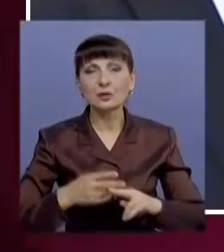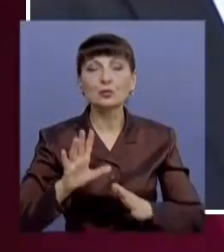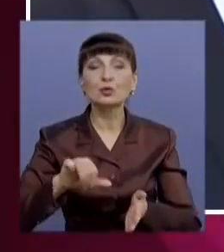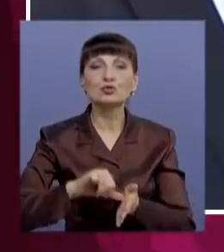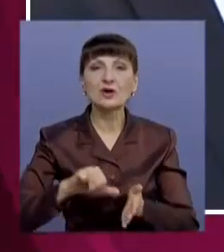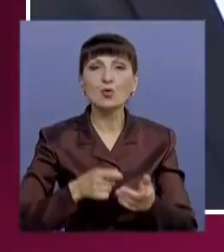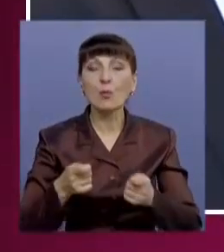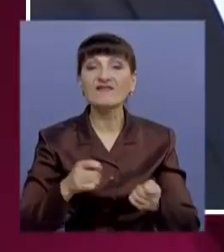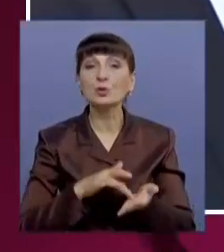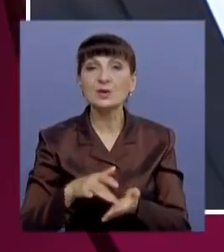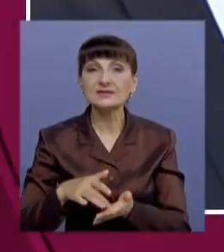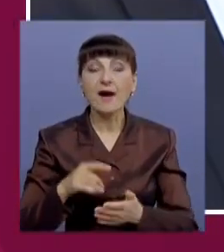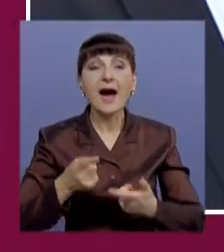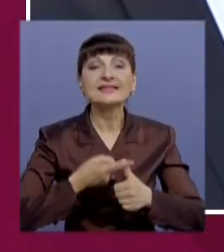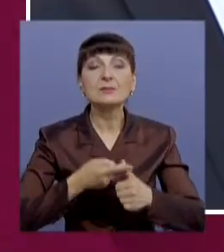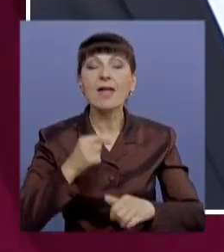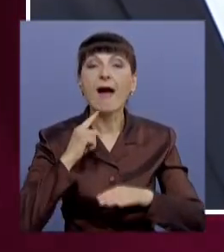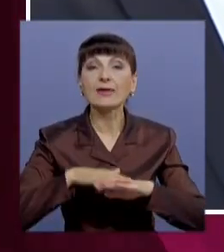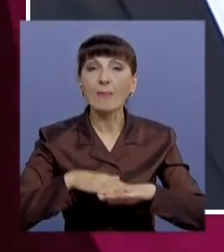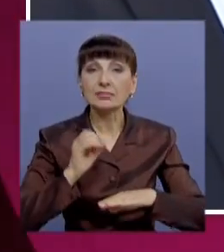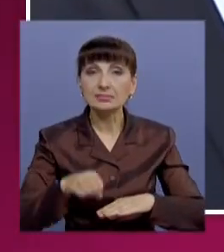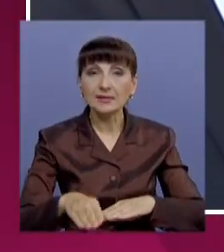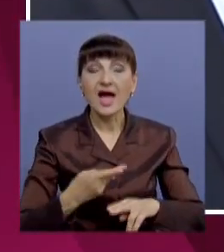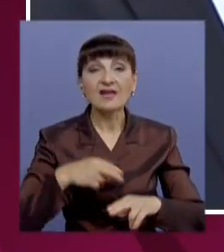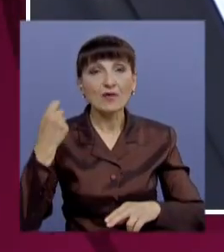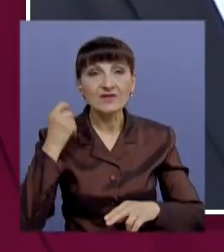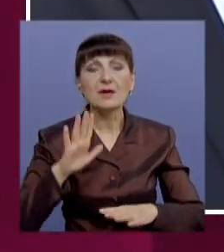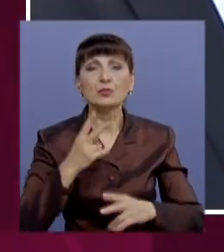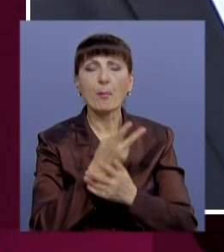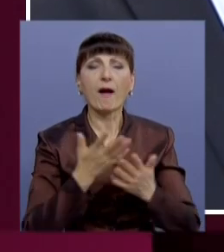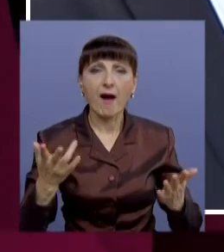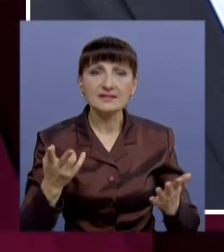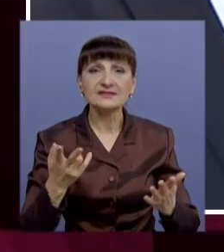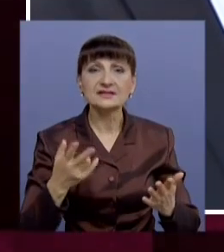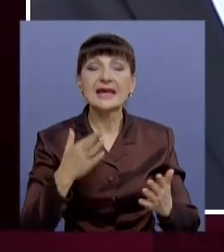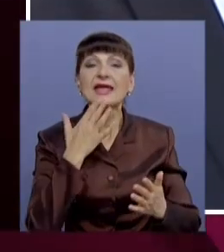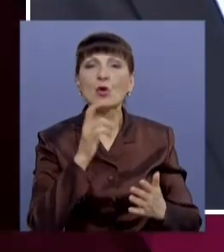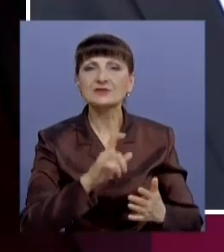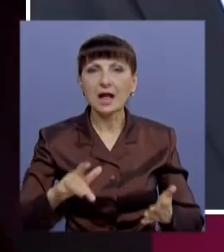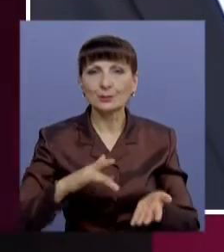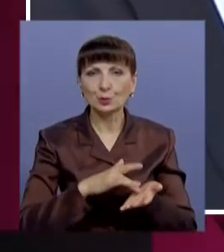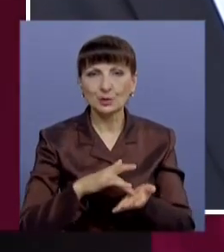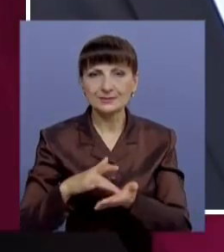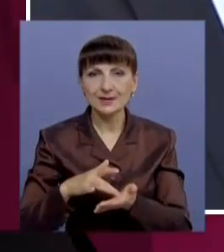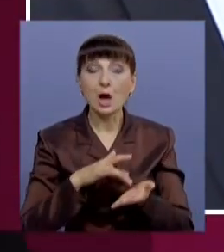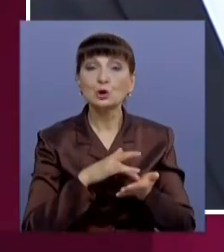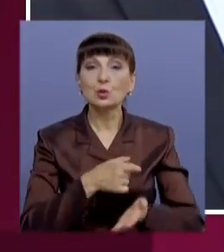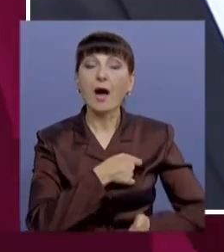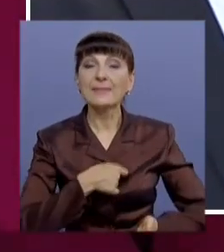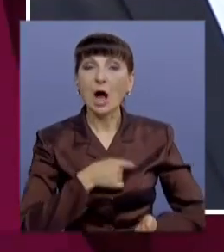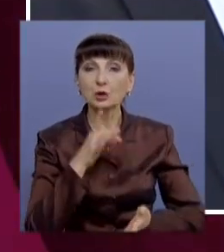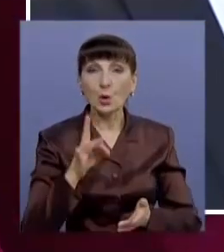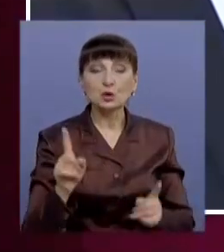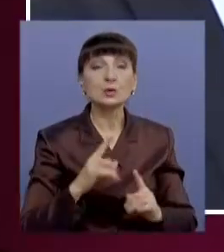участвует управление туризма от имени акимата города Алматы, данное видео будет крутиться и показываться иностранным туристам, туроператорам. И